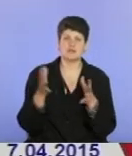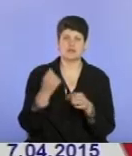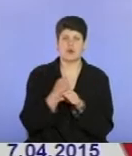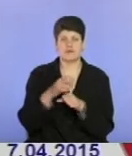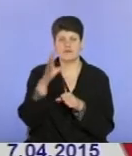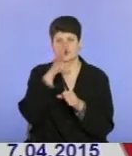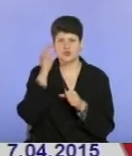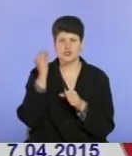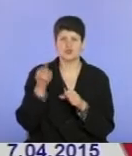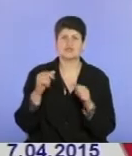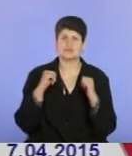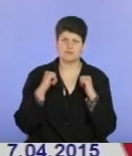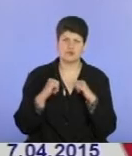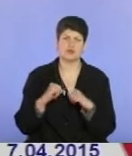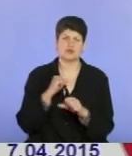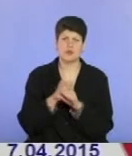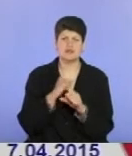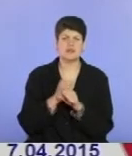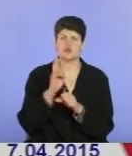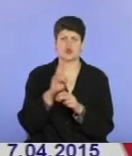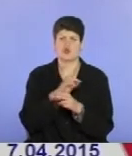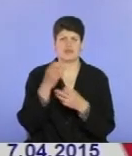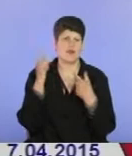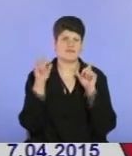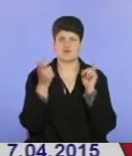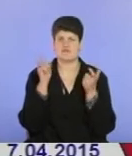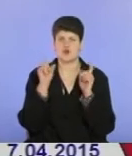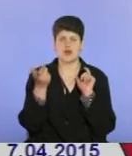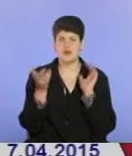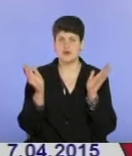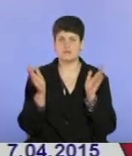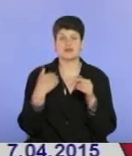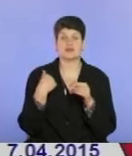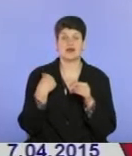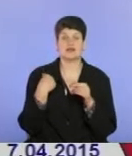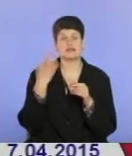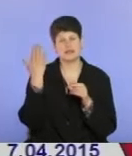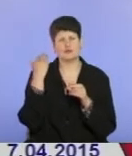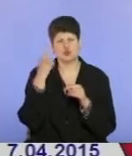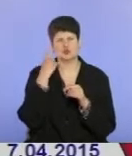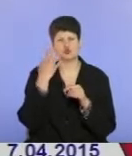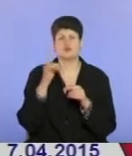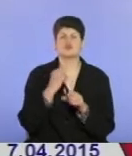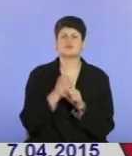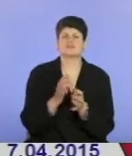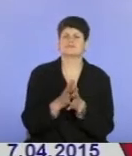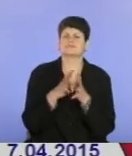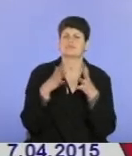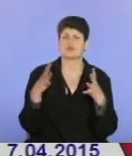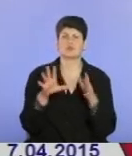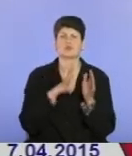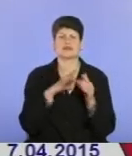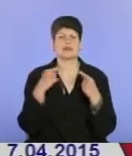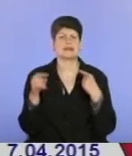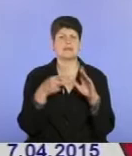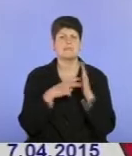каже тоді спокійно працює ця і ніхто не відволікає я давно думав що зробити масштабне все задумався що були різні плани